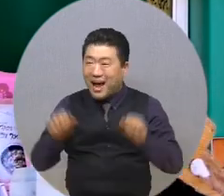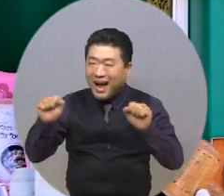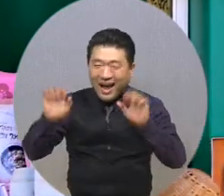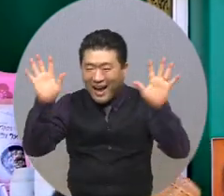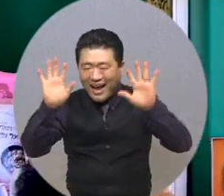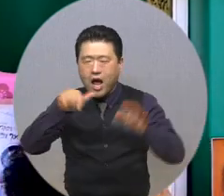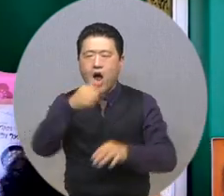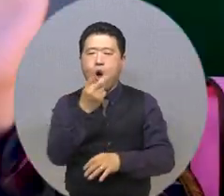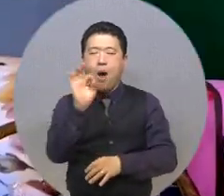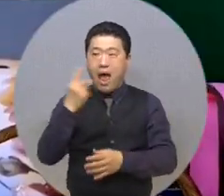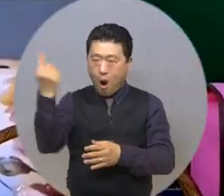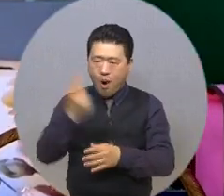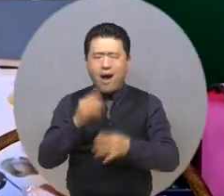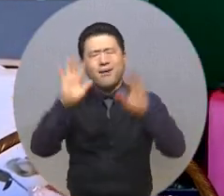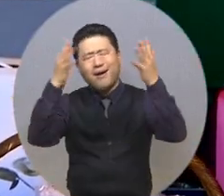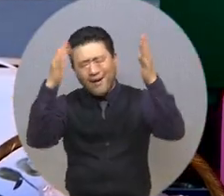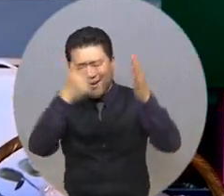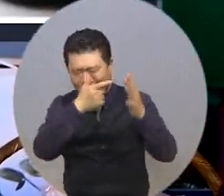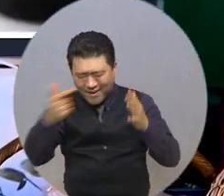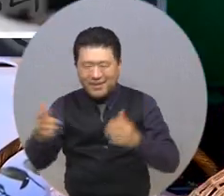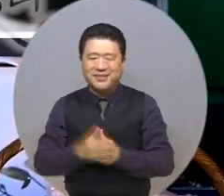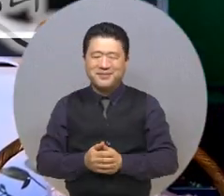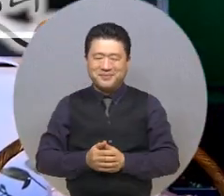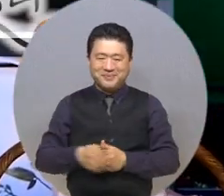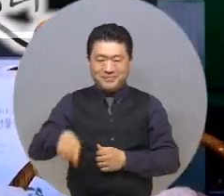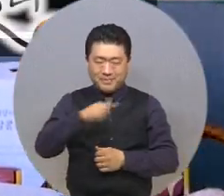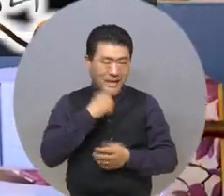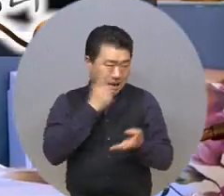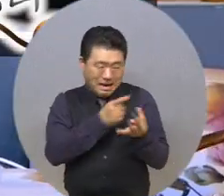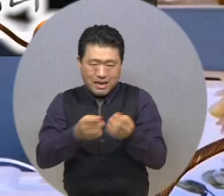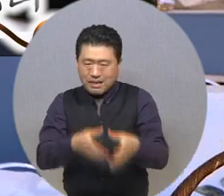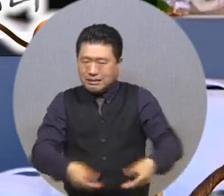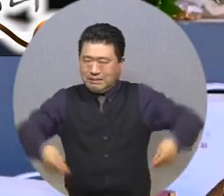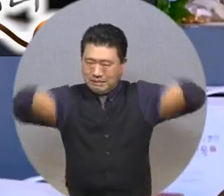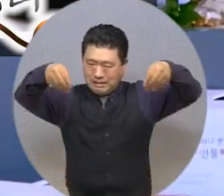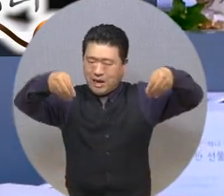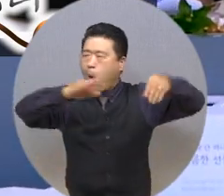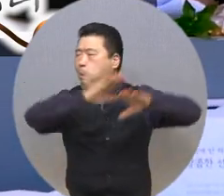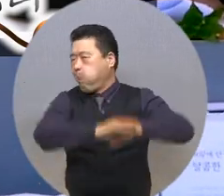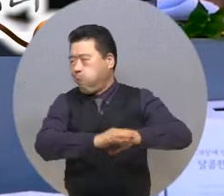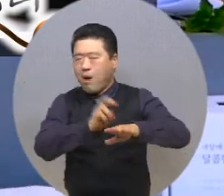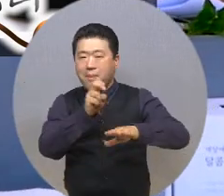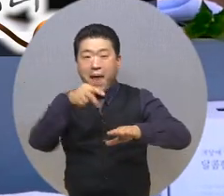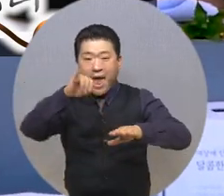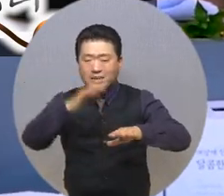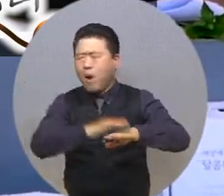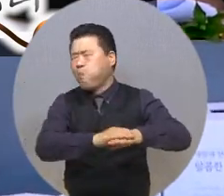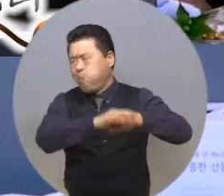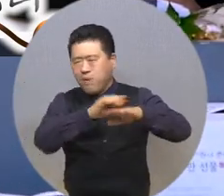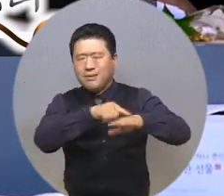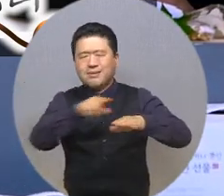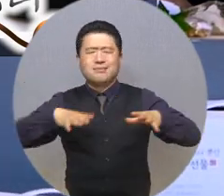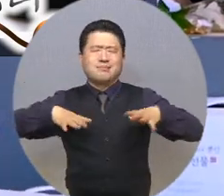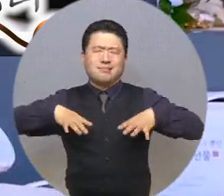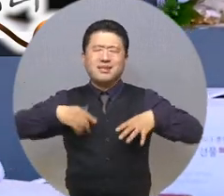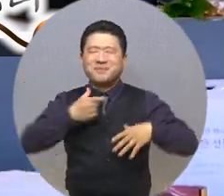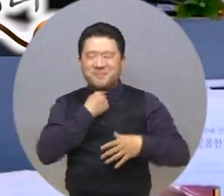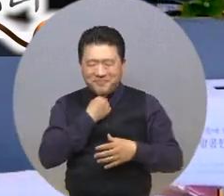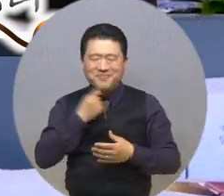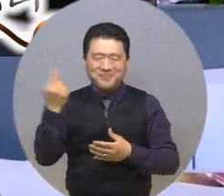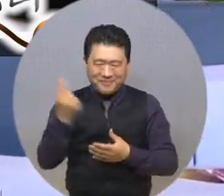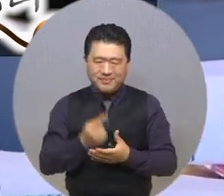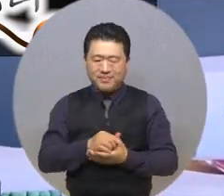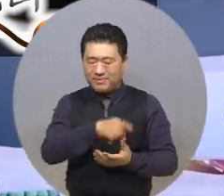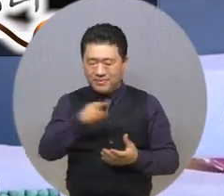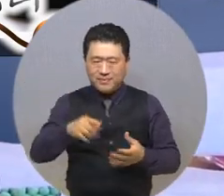오신 걸 환영합니다. 저희는 수많은 항아리 속에서 익어가는 매실을 여러분께 자랑드리고자 왔습니다. 이